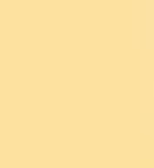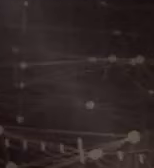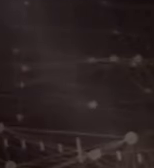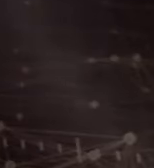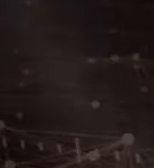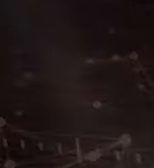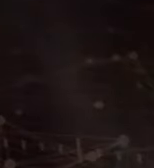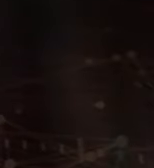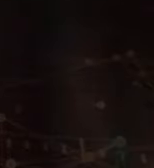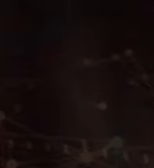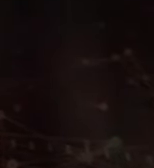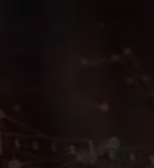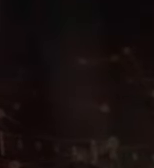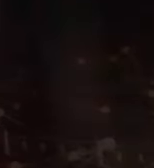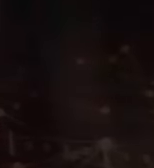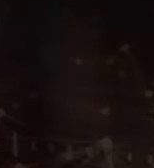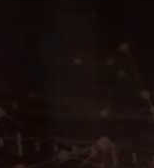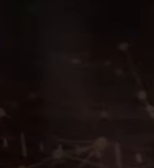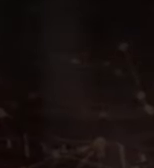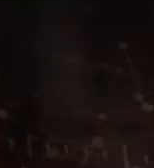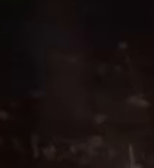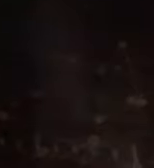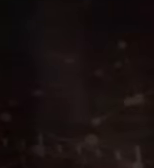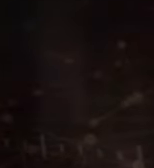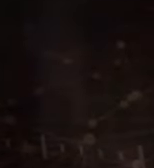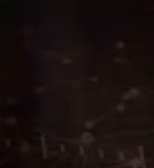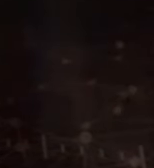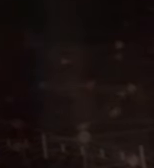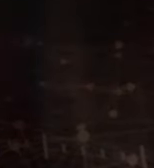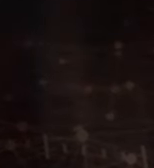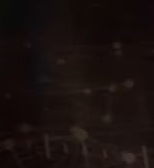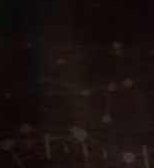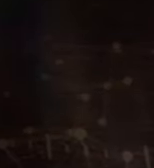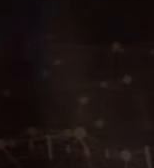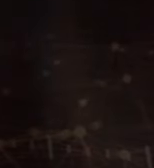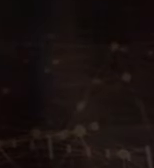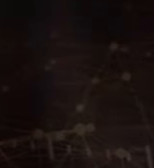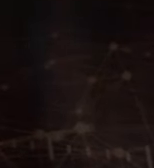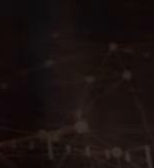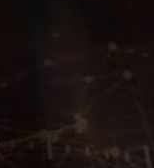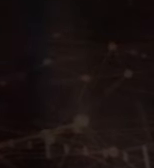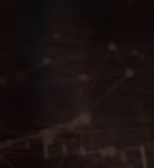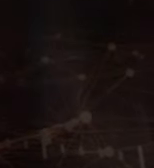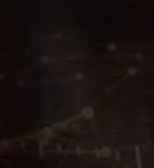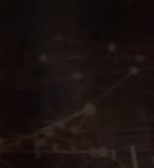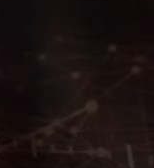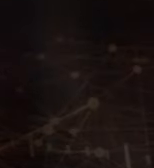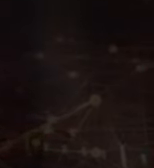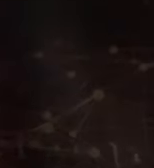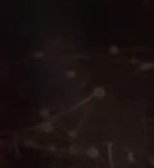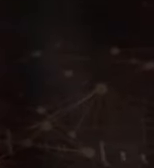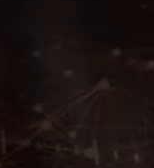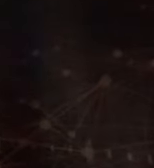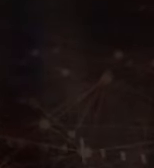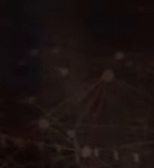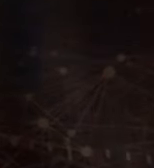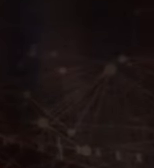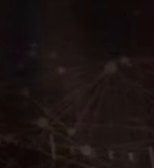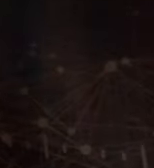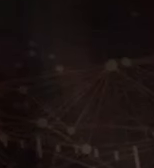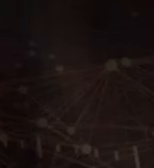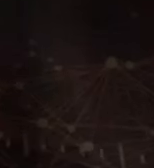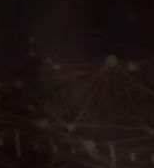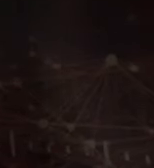hindi. Ako'y bulak na water lily, ako'y bulak na